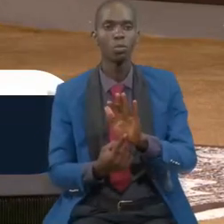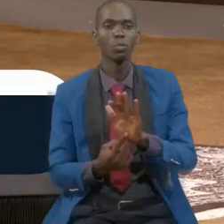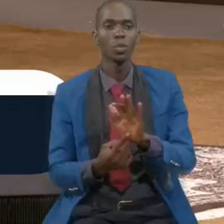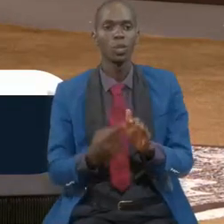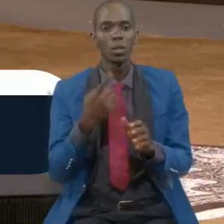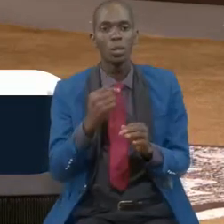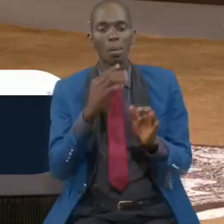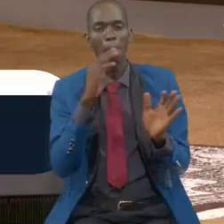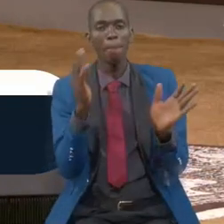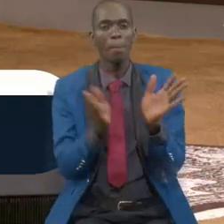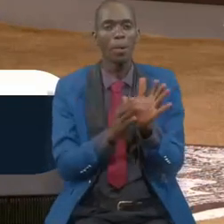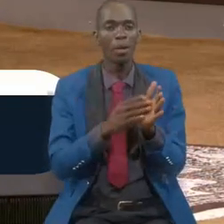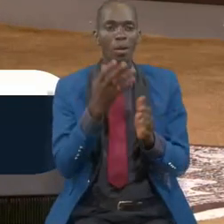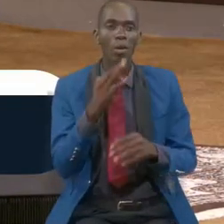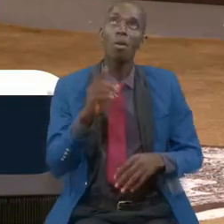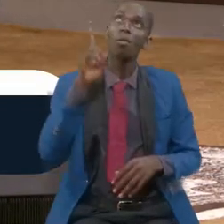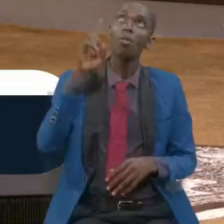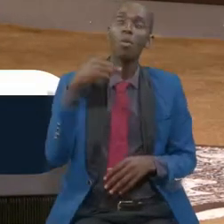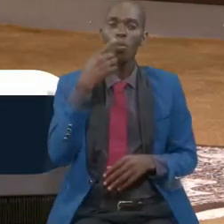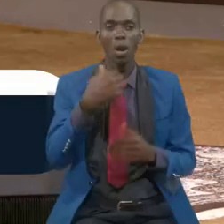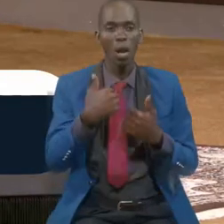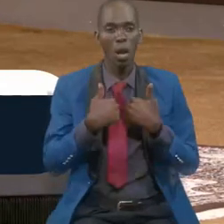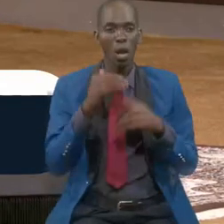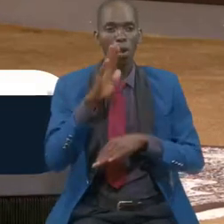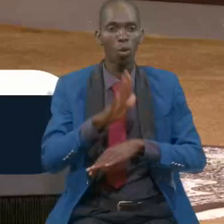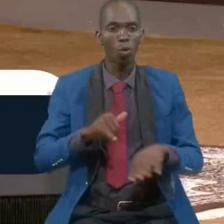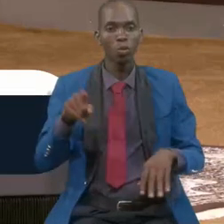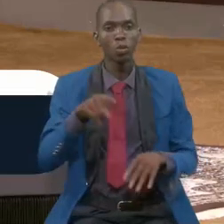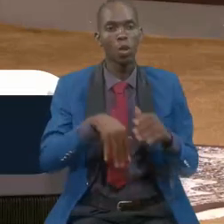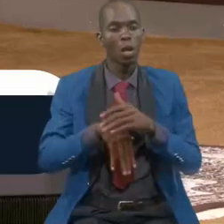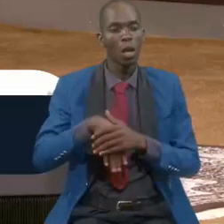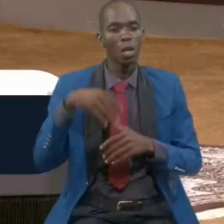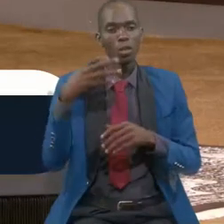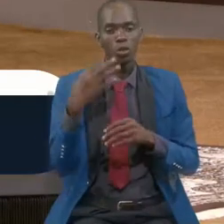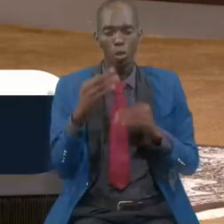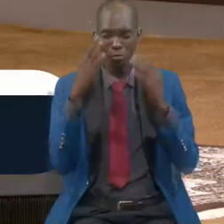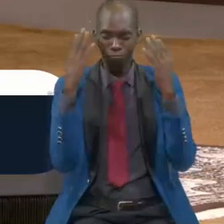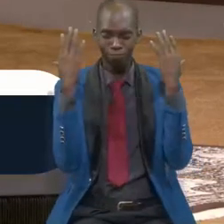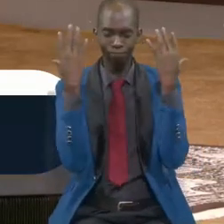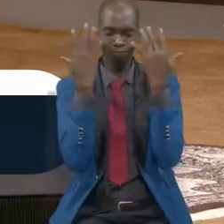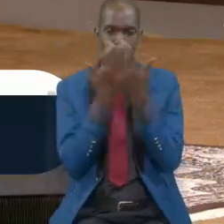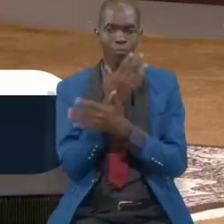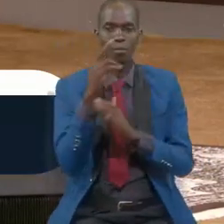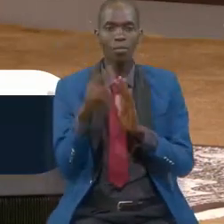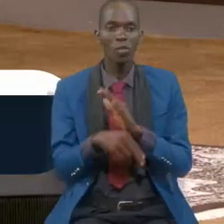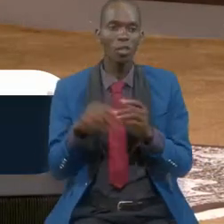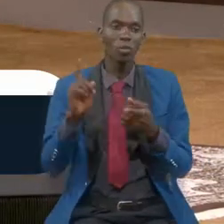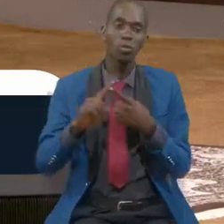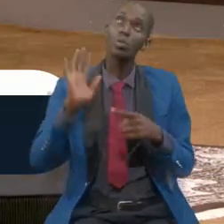annonciez les vertus de celui qui vous a appelé des